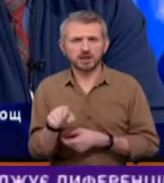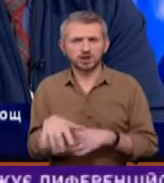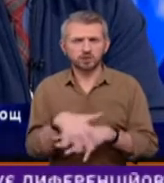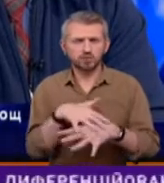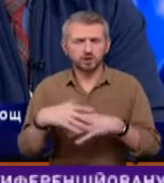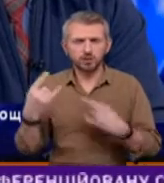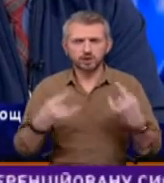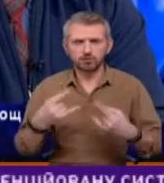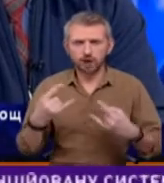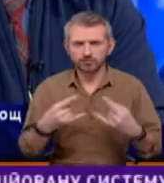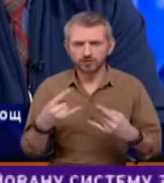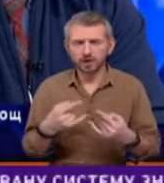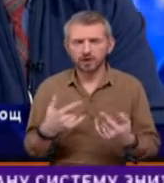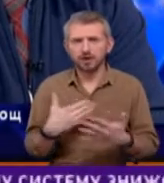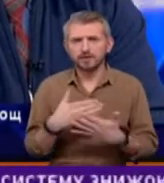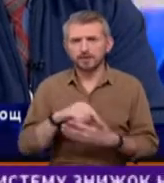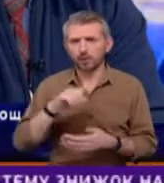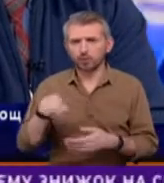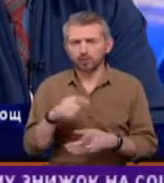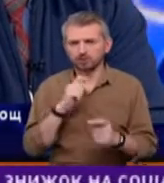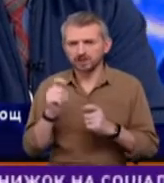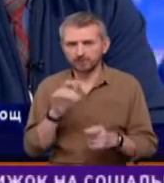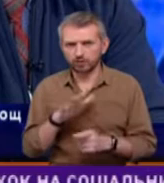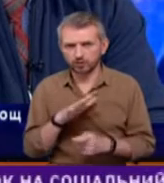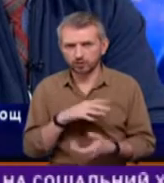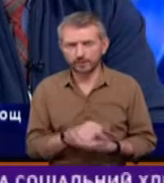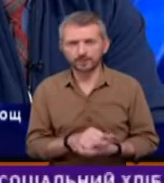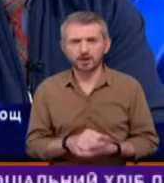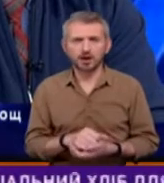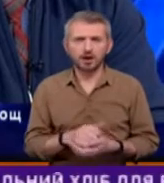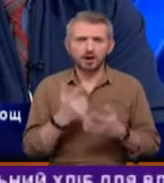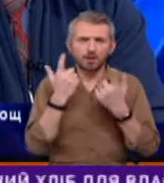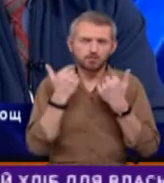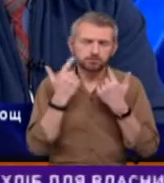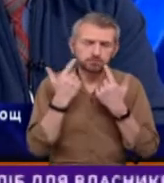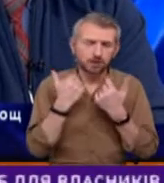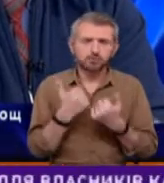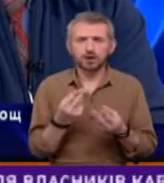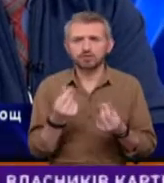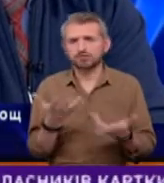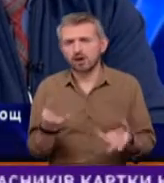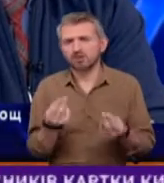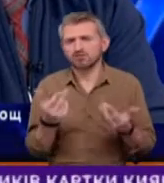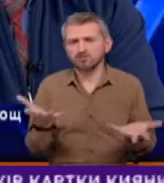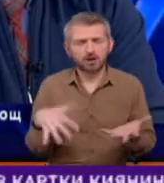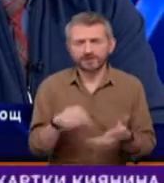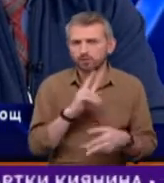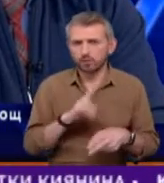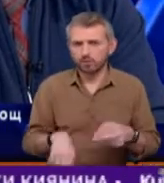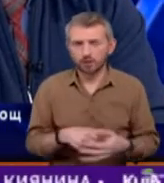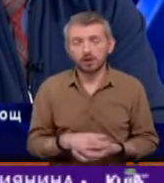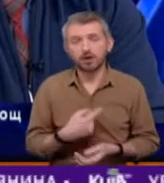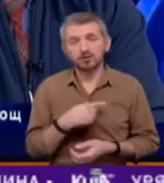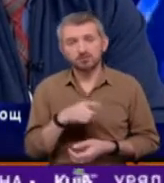суспільного телебачення, десь годину давав інтерв'ю, ну там плач Ярославний, грошей нема, це пропало. Ну я